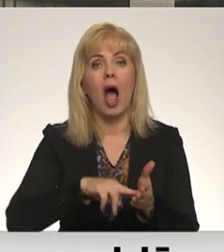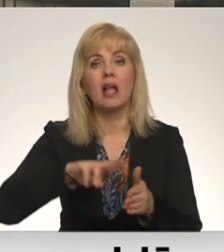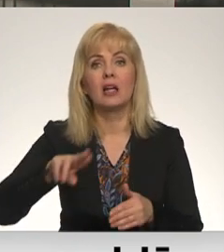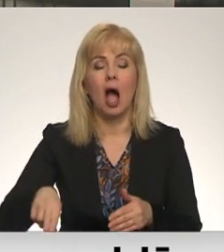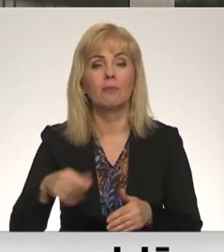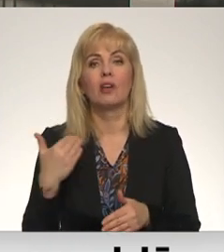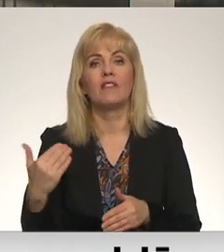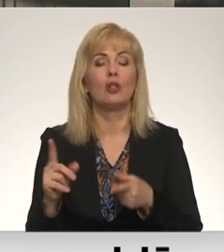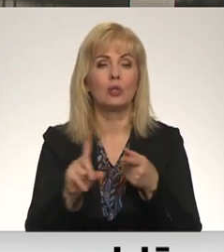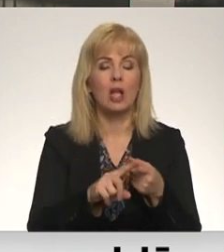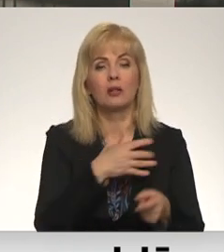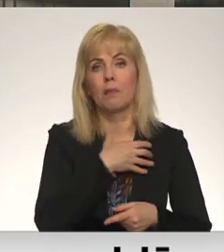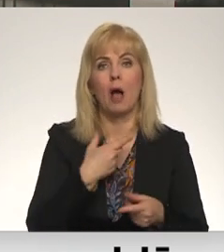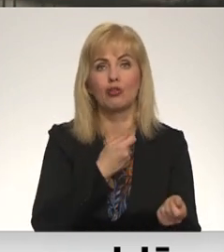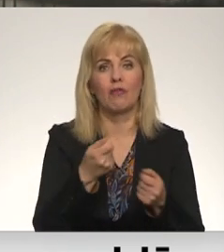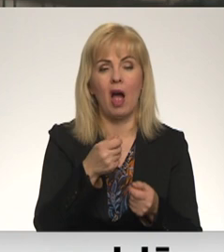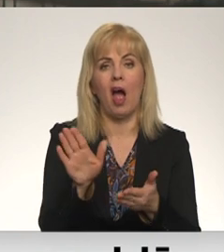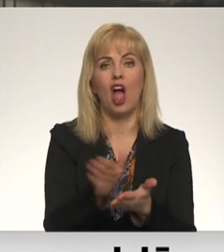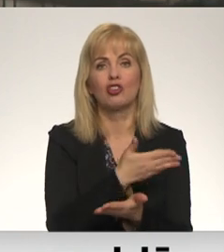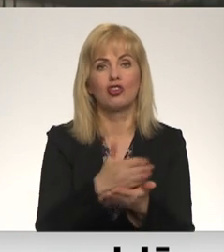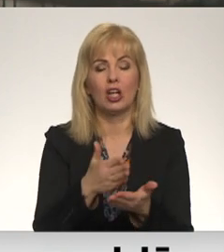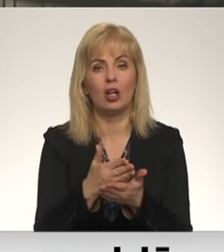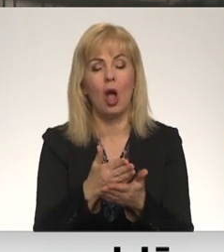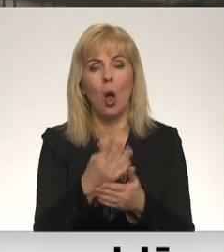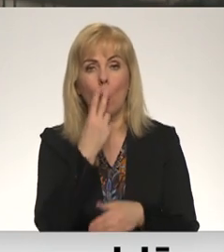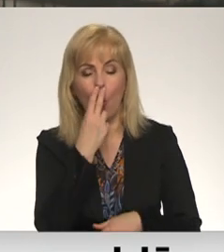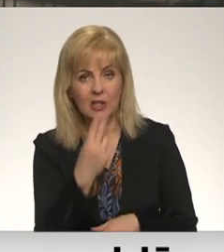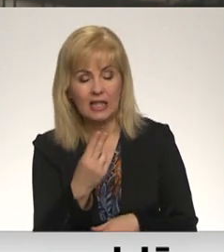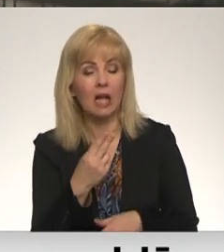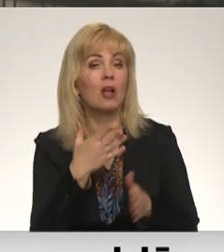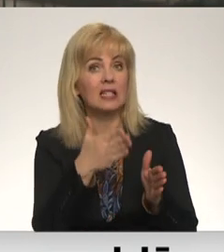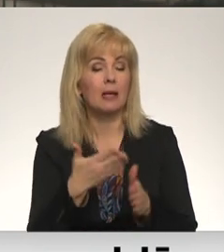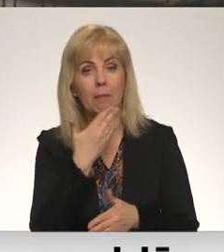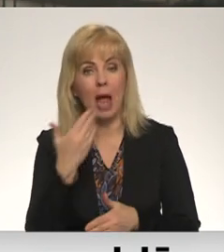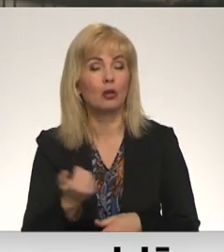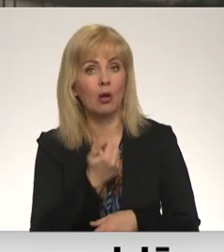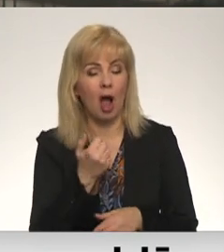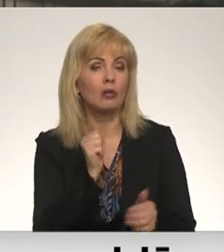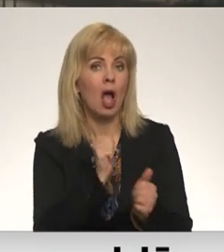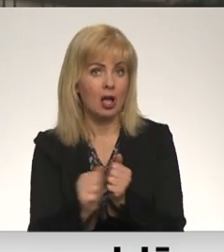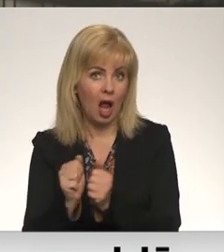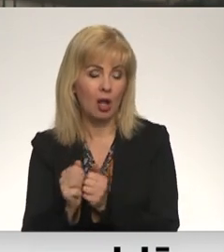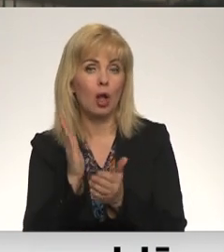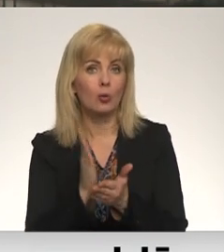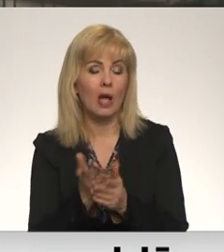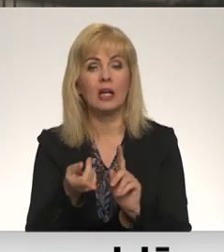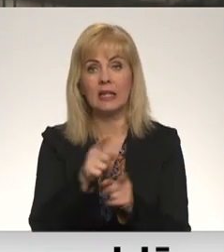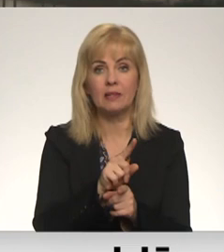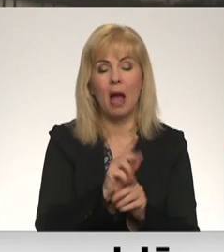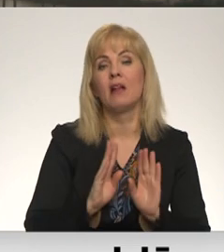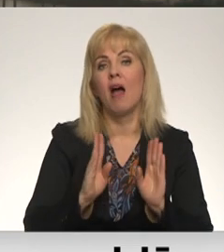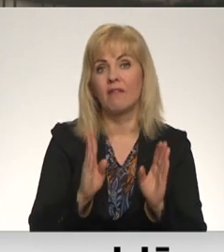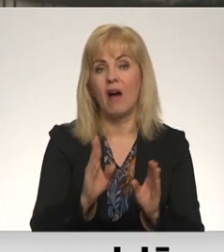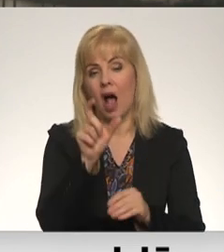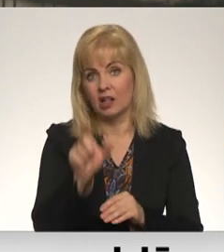viņas un pašvaldības vadības atšķirīgajiem uzskatiem. Jāpiebilst, ka slimnīcā pēdējo gadu laikā regulāri ir notikušas izmaiņas valdes sastāvā,